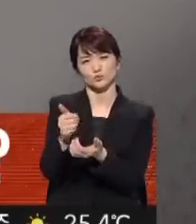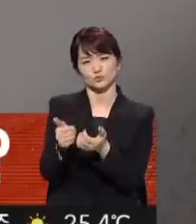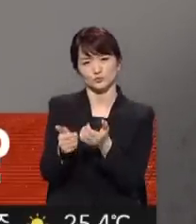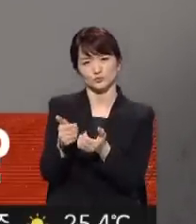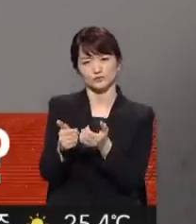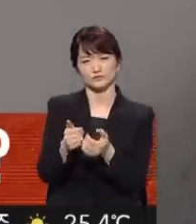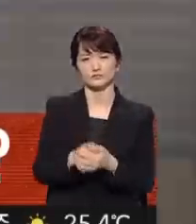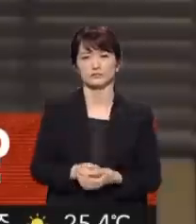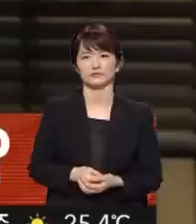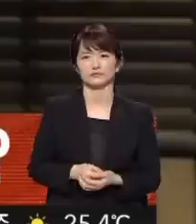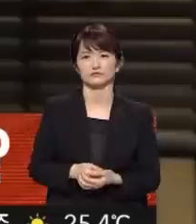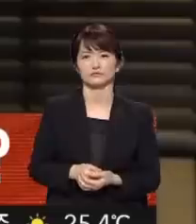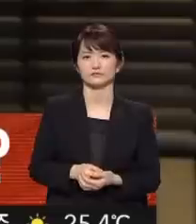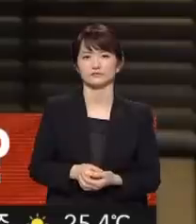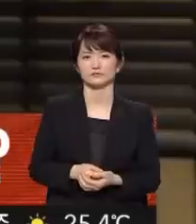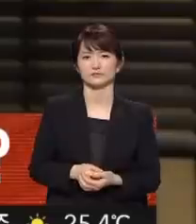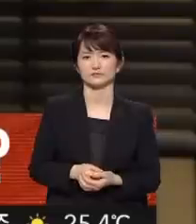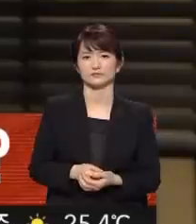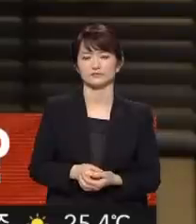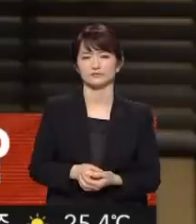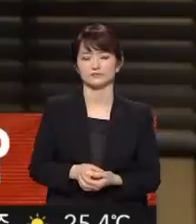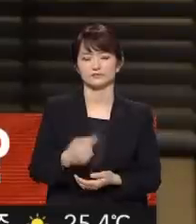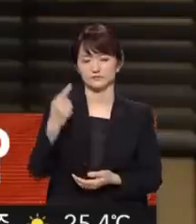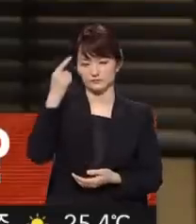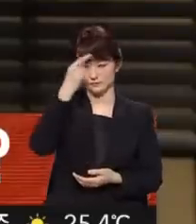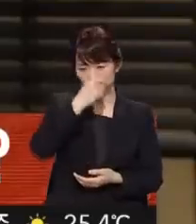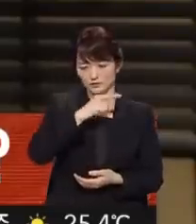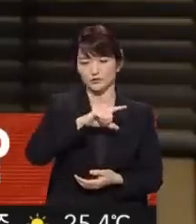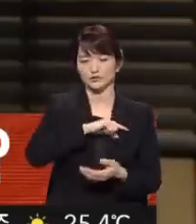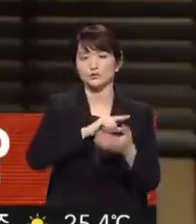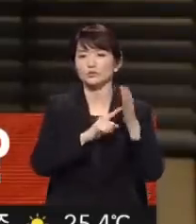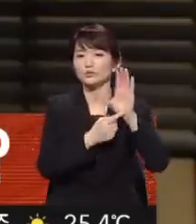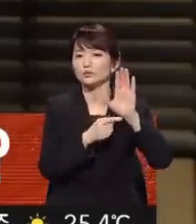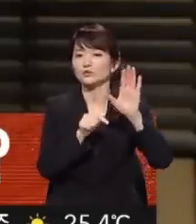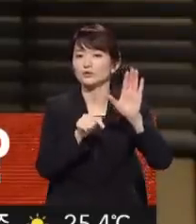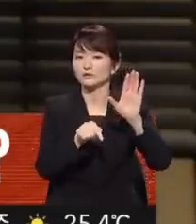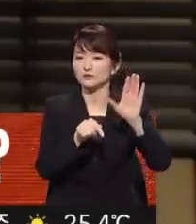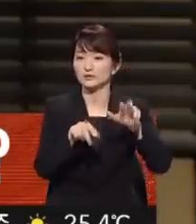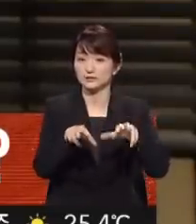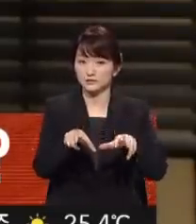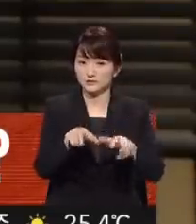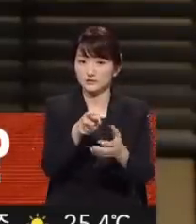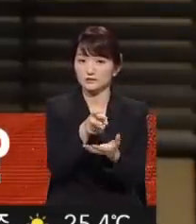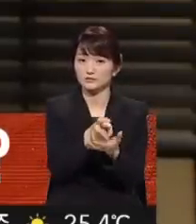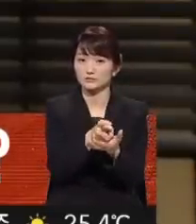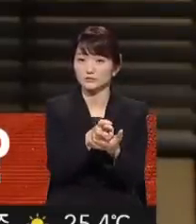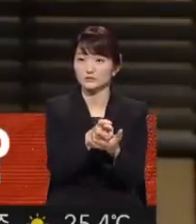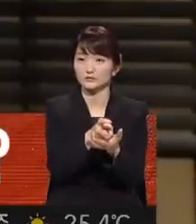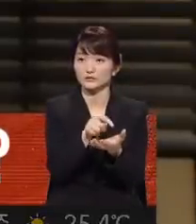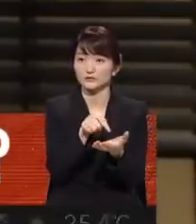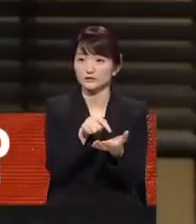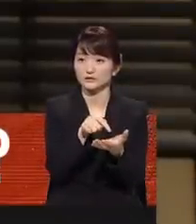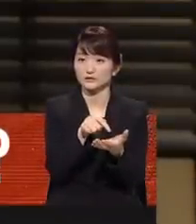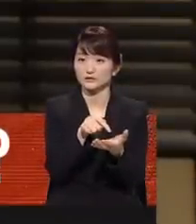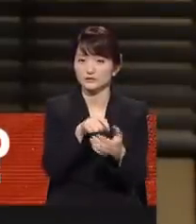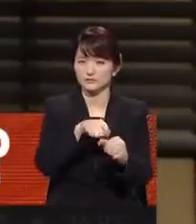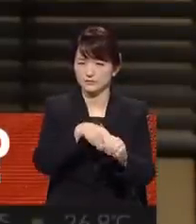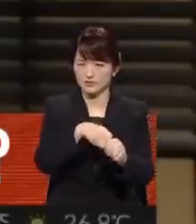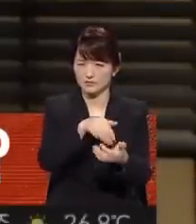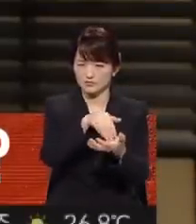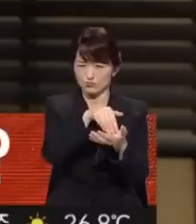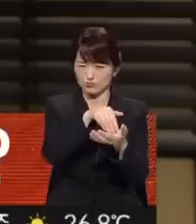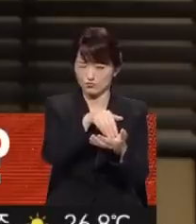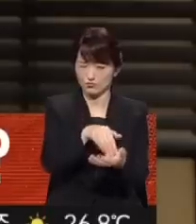정보 공개 얘기를 우리 사건 반장이 많이 얘기했는데요. 신상 정보를 공개할 때는 지금 현행법상으로도 봐도 특정 강력 범죄